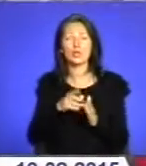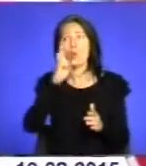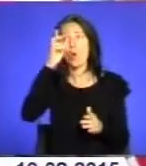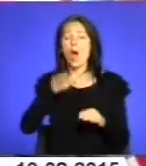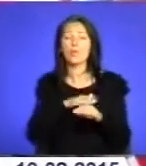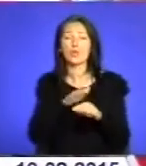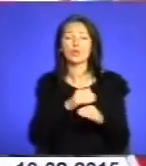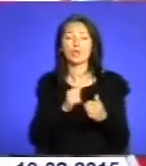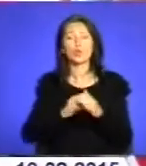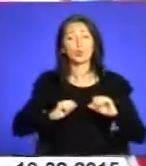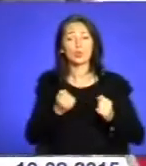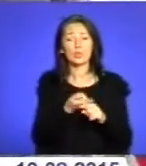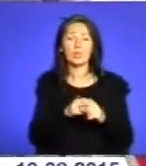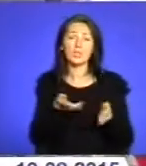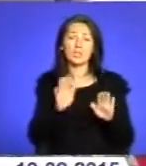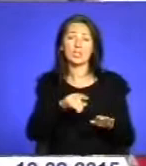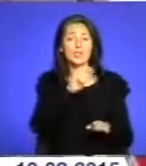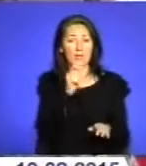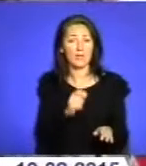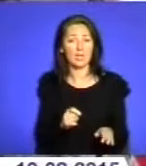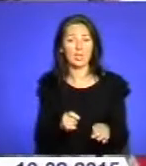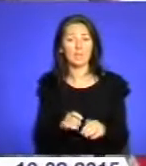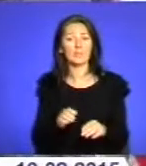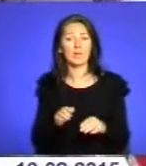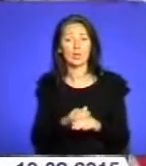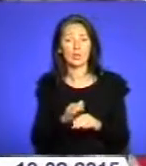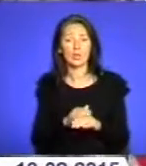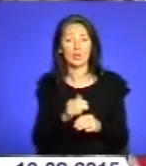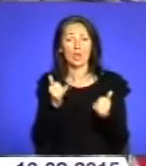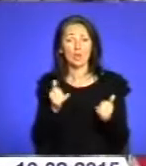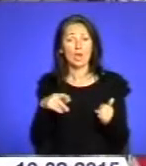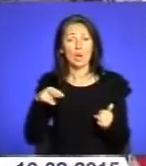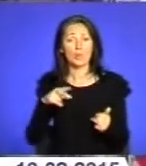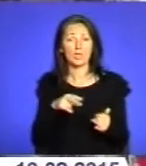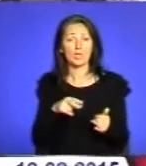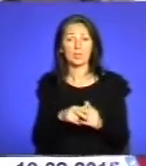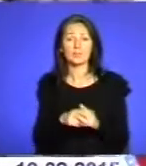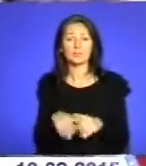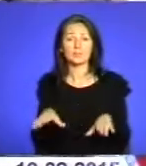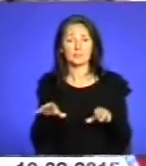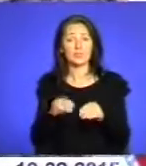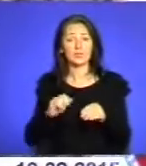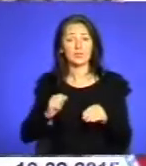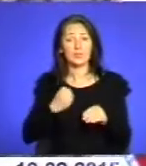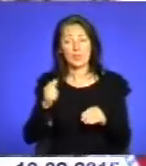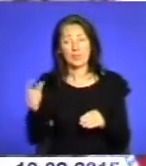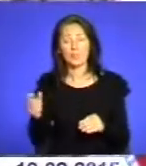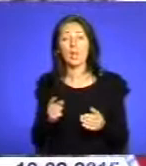передовій, і миру. Сьогодні прийшли на божественну літургію з побратимами. За кого молитись? За своїх